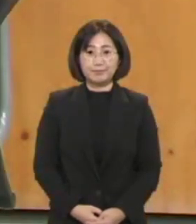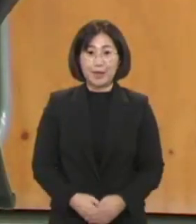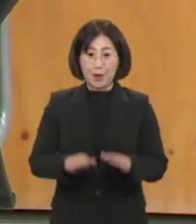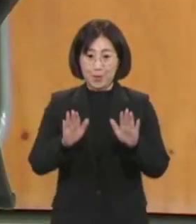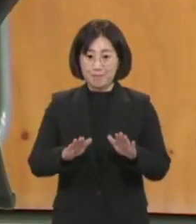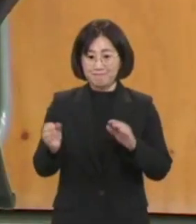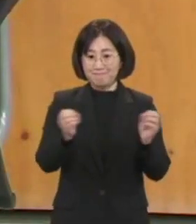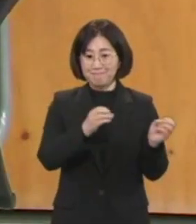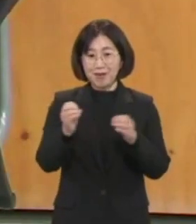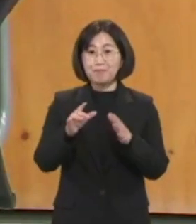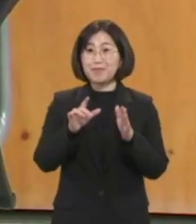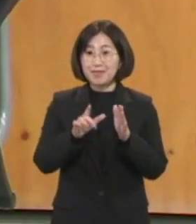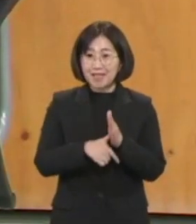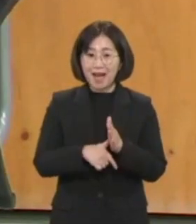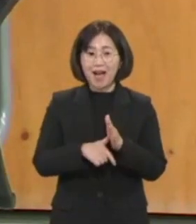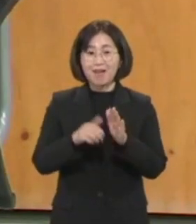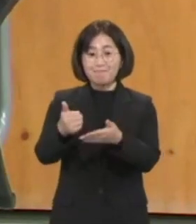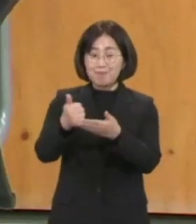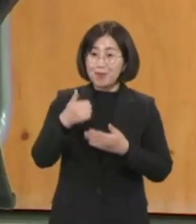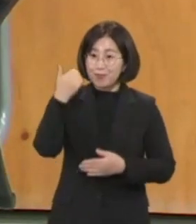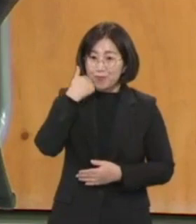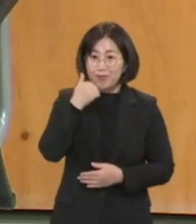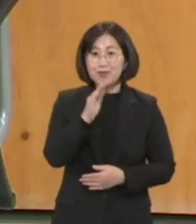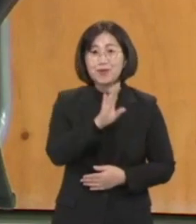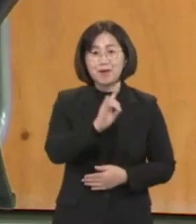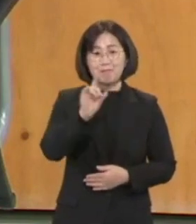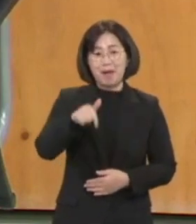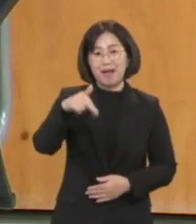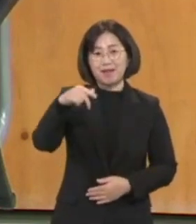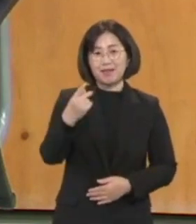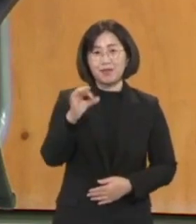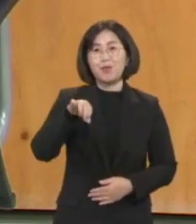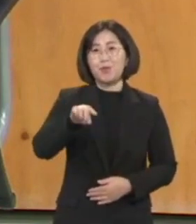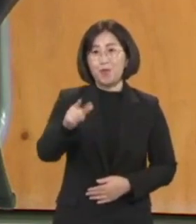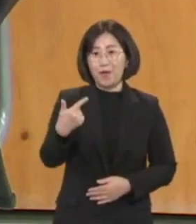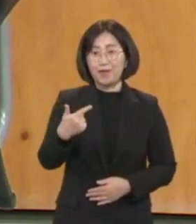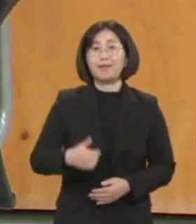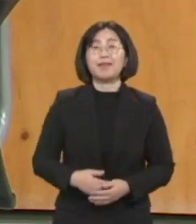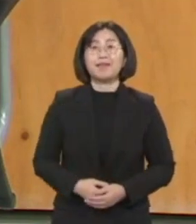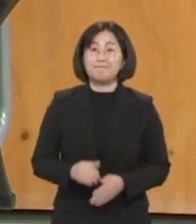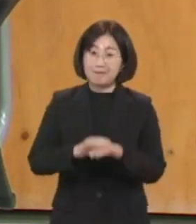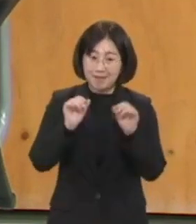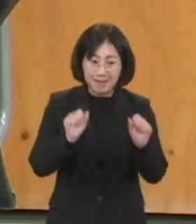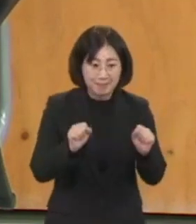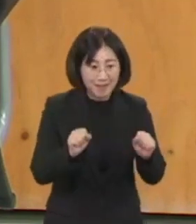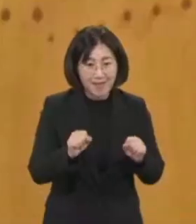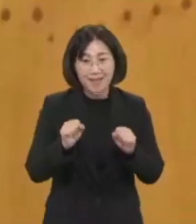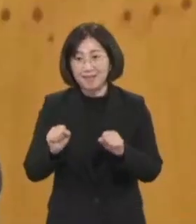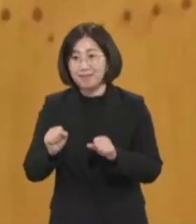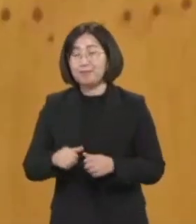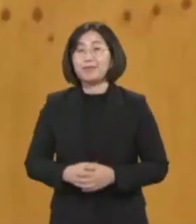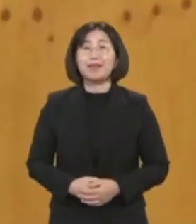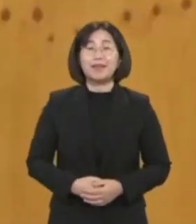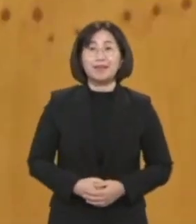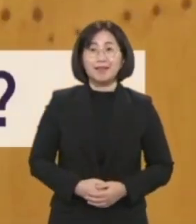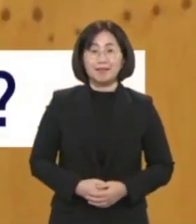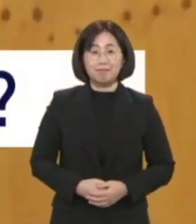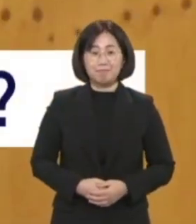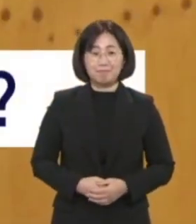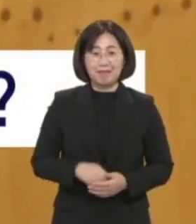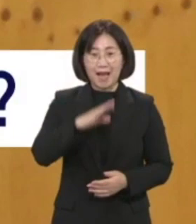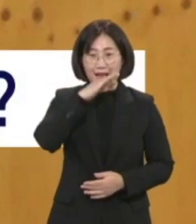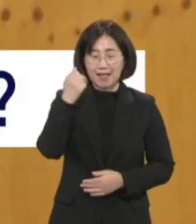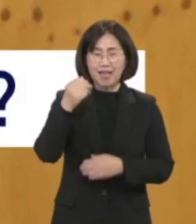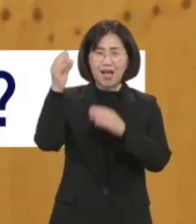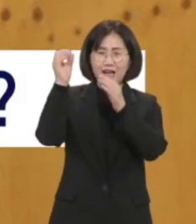단도직입 인터뷰 오늘은 백종원 더본코리아 대표님과 함께하겠습니다 안녕하십니까 그 예산